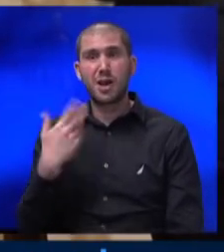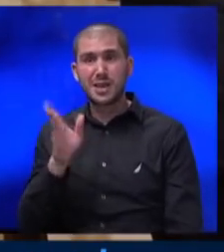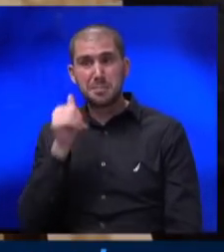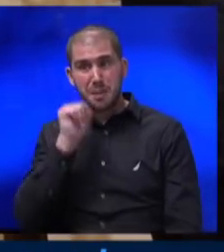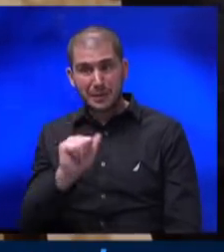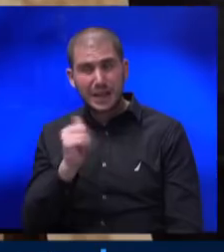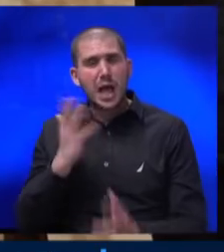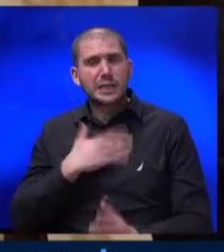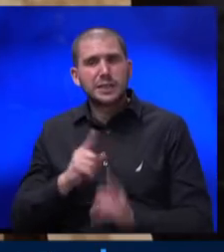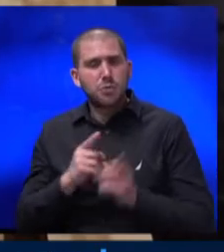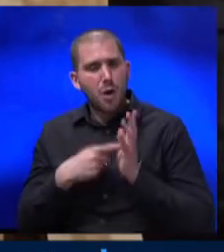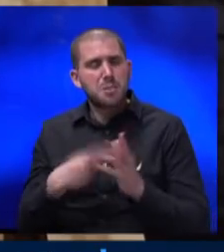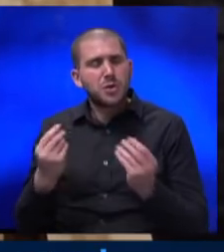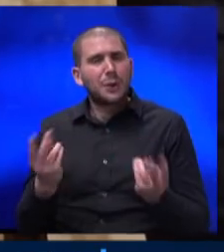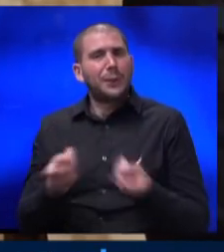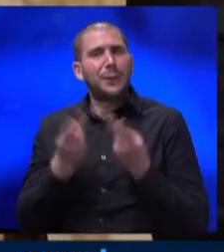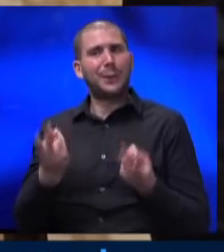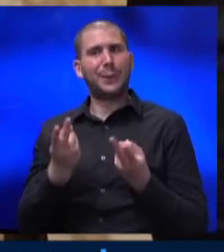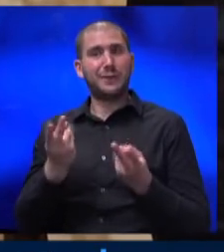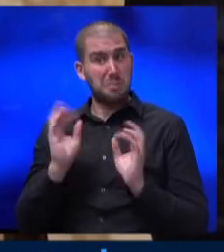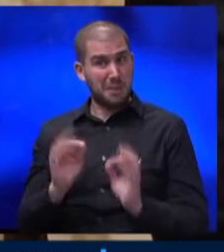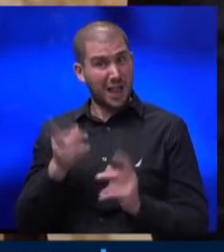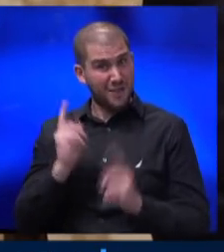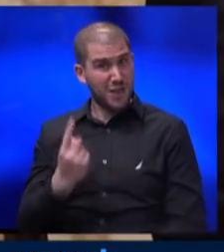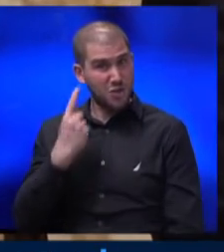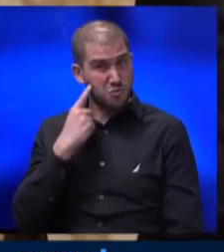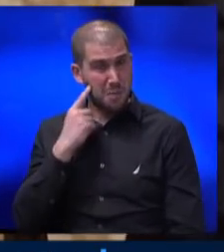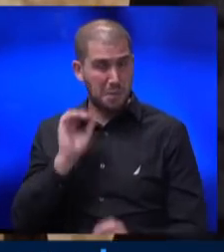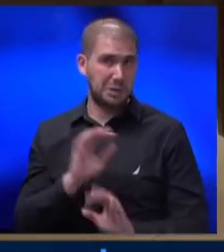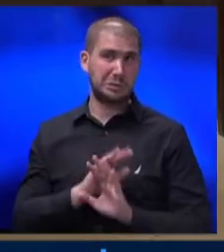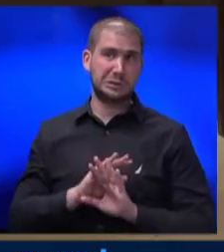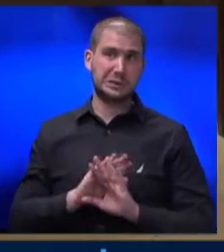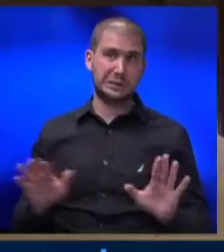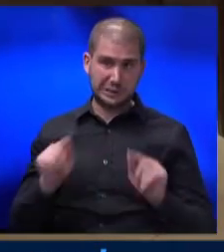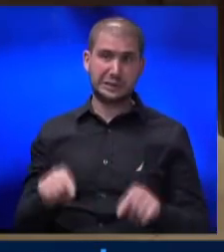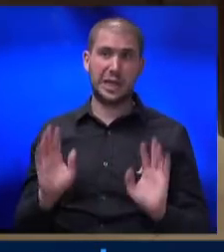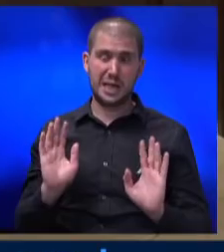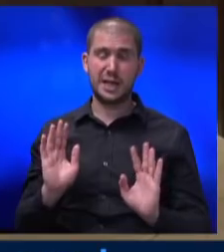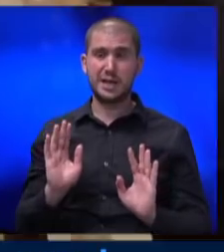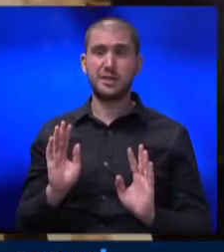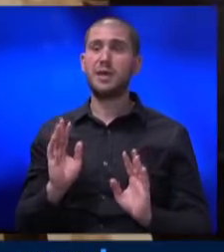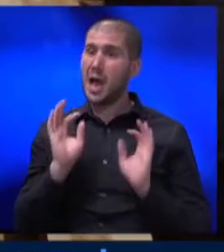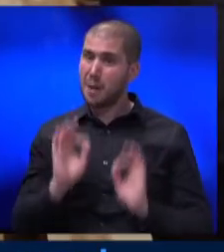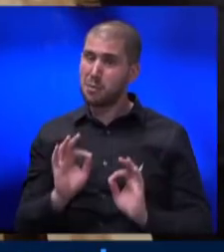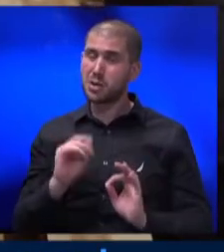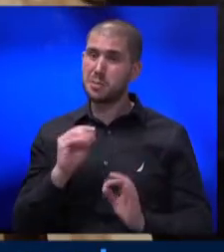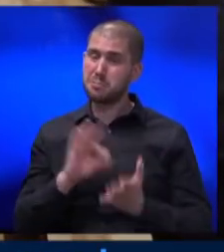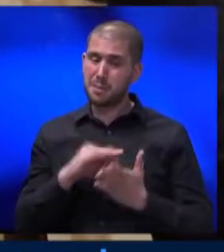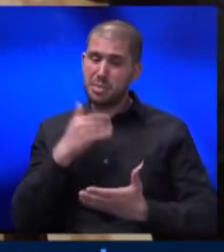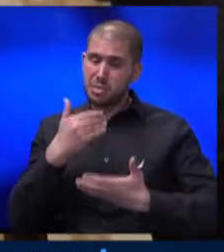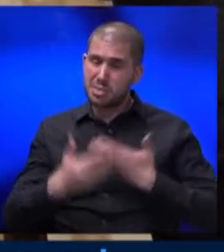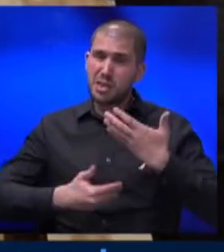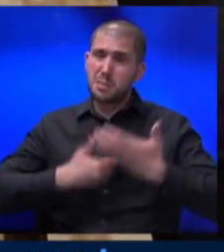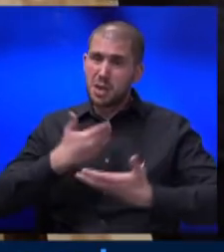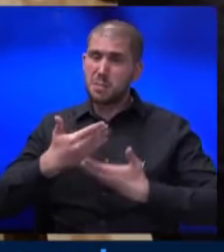מאוד רציתי לצייר אותו כמשהו קליל, ובונה, אתם חייבות לשמוע, כאילו, זה זה. והאמת היא שככל שהתהליך